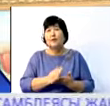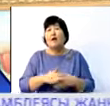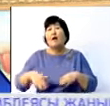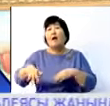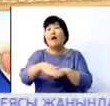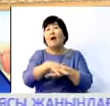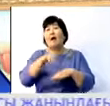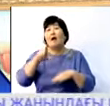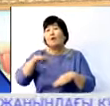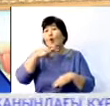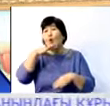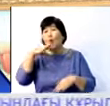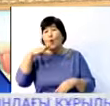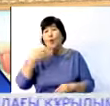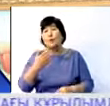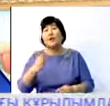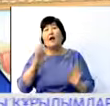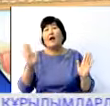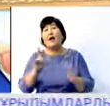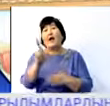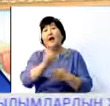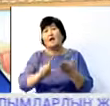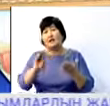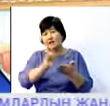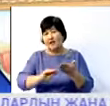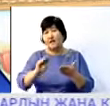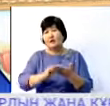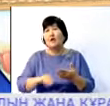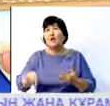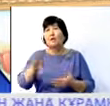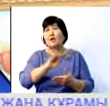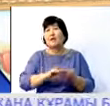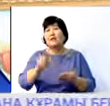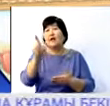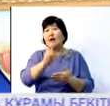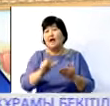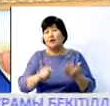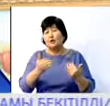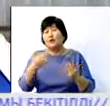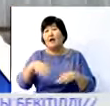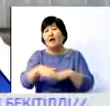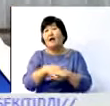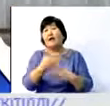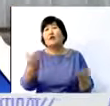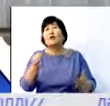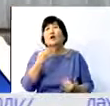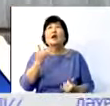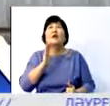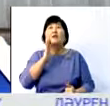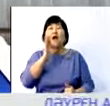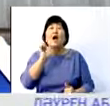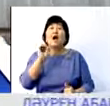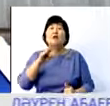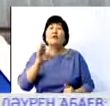Халқымызға көп деген әндер жазып атырып, барлық жазған әндеріміз сол халыққа арналады. Қазіргі таңда